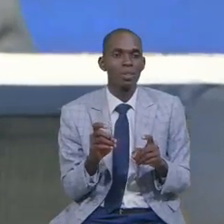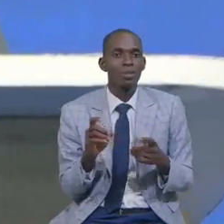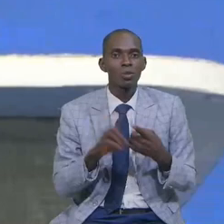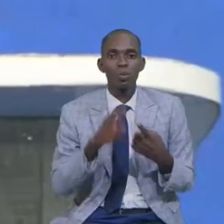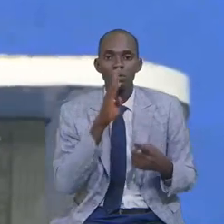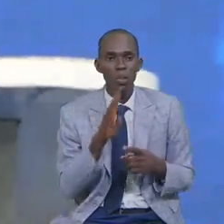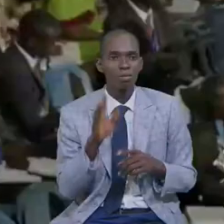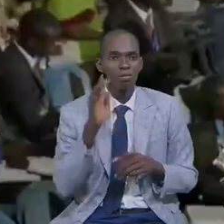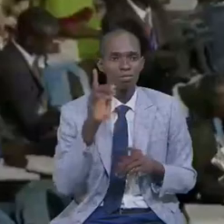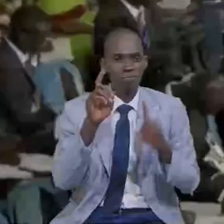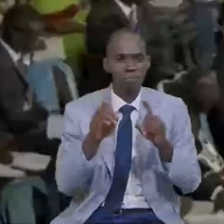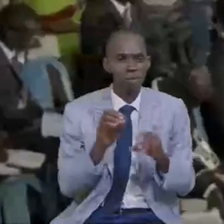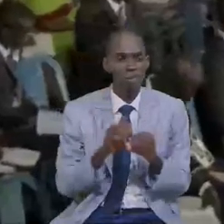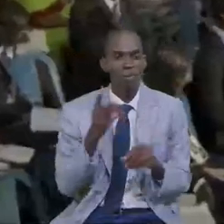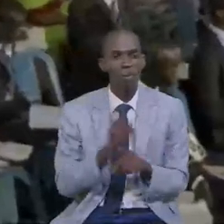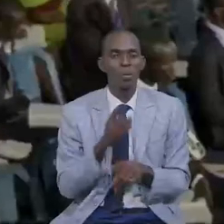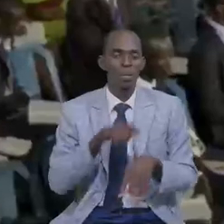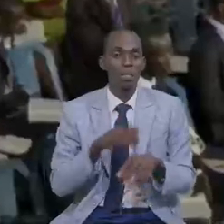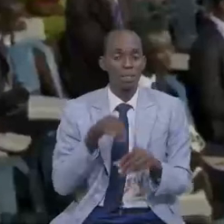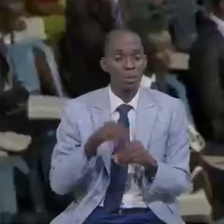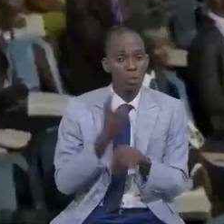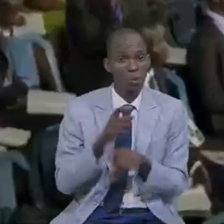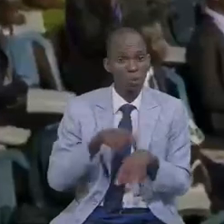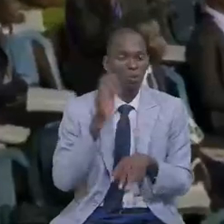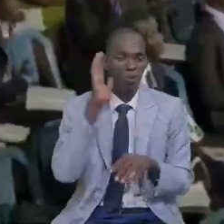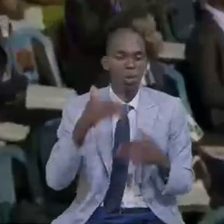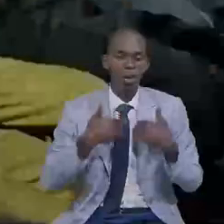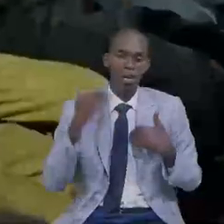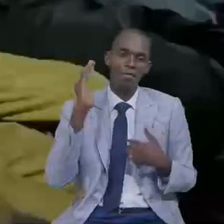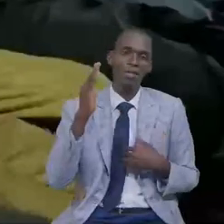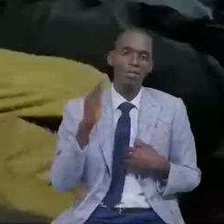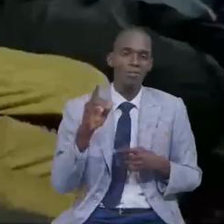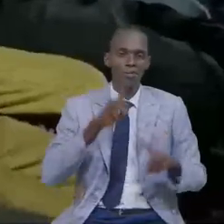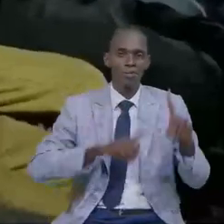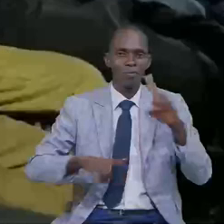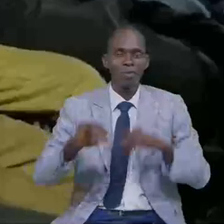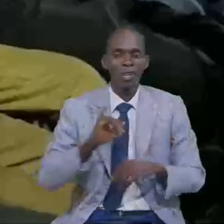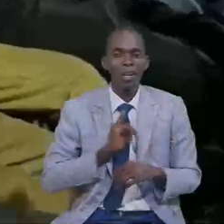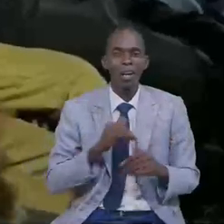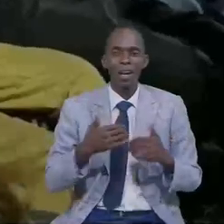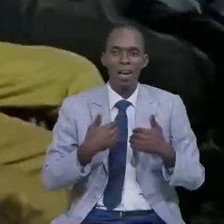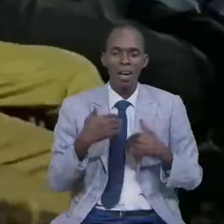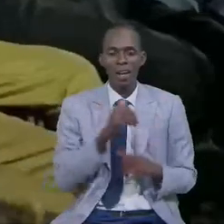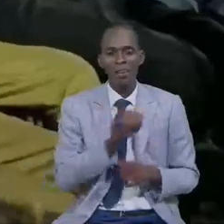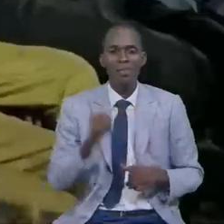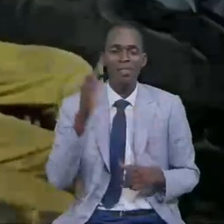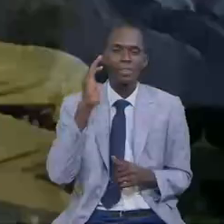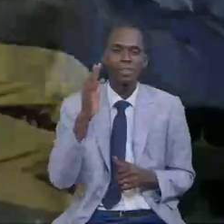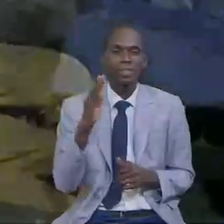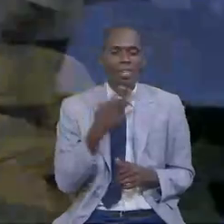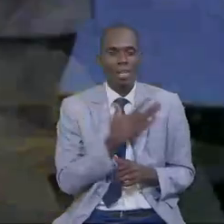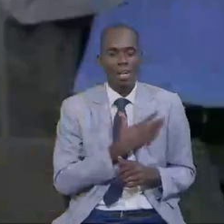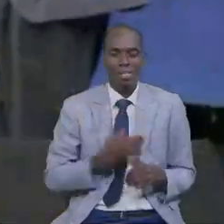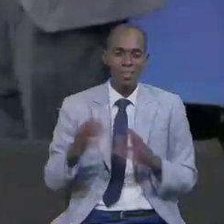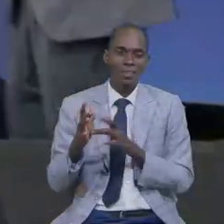en son temps, tu auras un témoignage. J'ai un témoignage. Que Jésus est mon